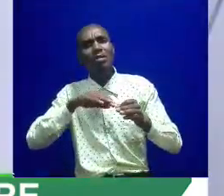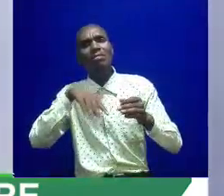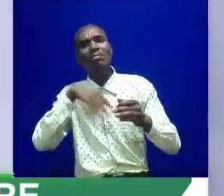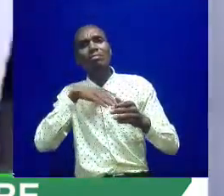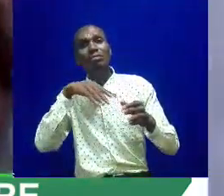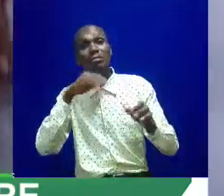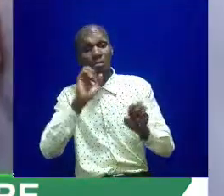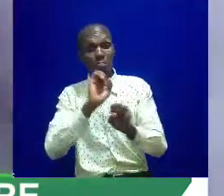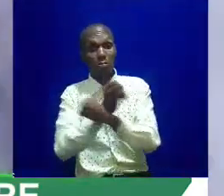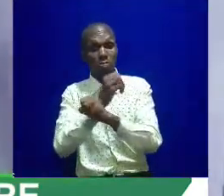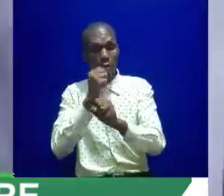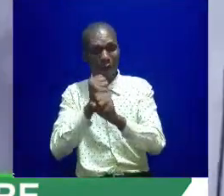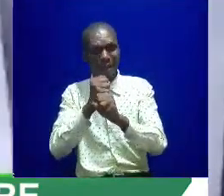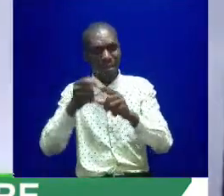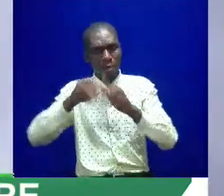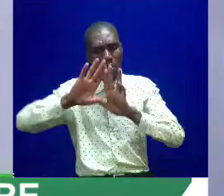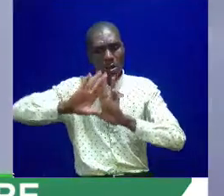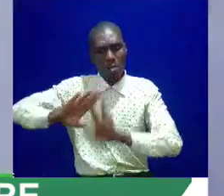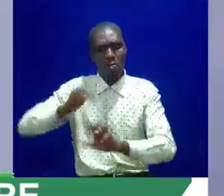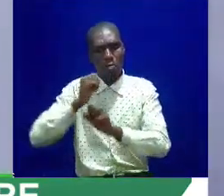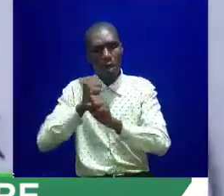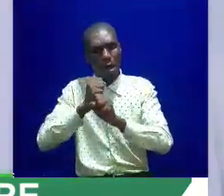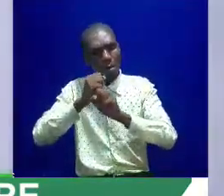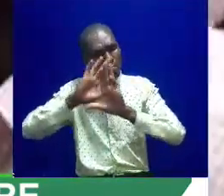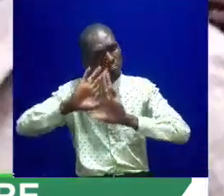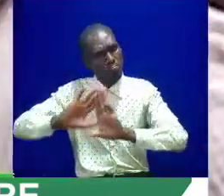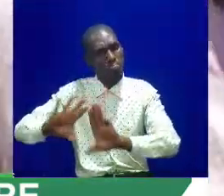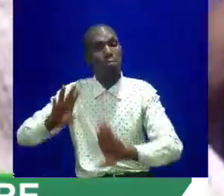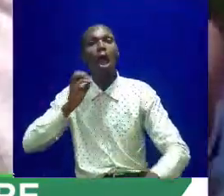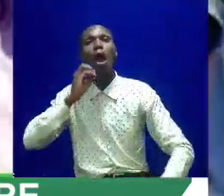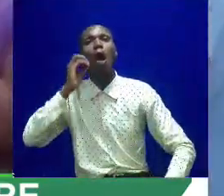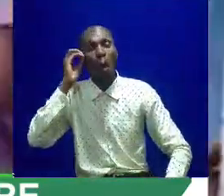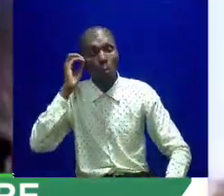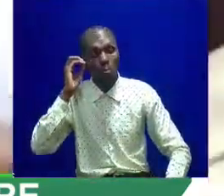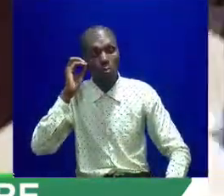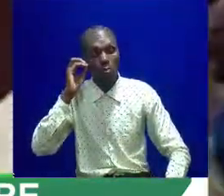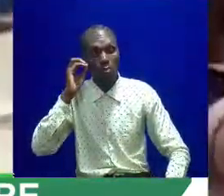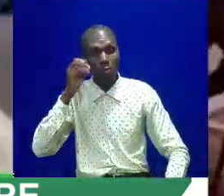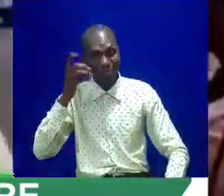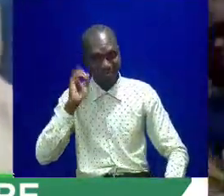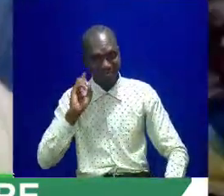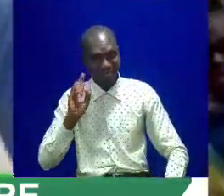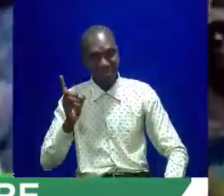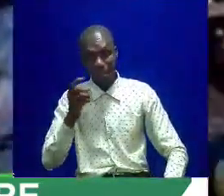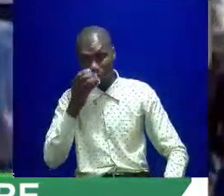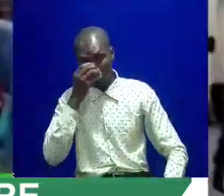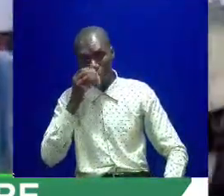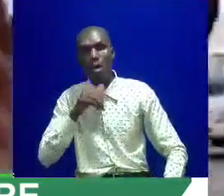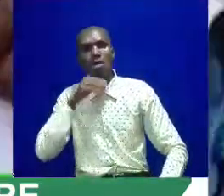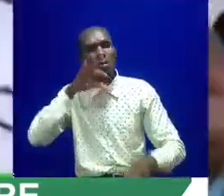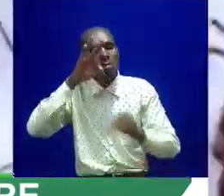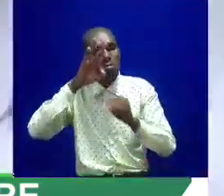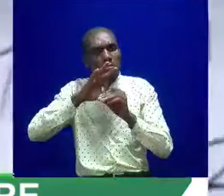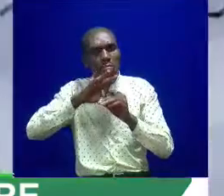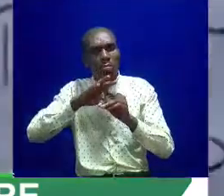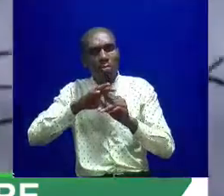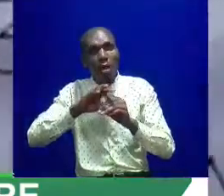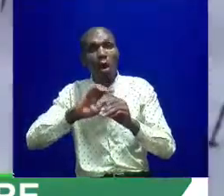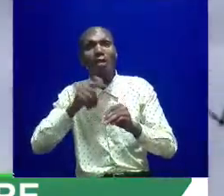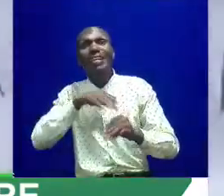kazi, awachane na hiyo kazi, aende wapi? Nyumbani. Pia yeye hakuchaguliwa,